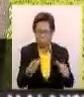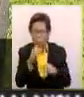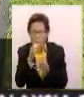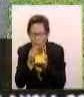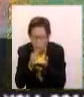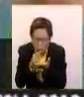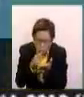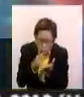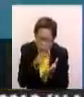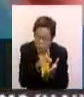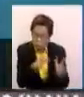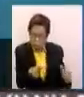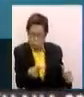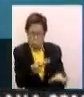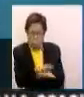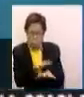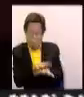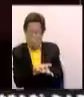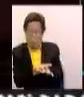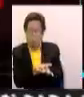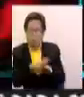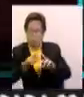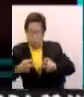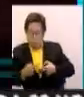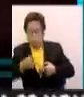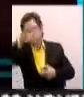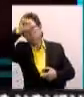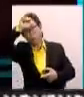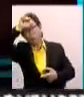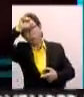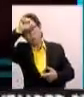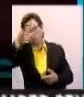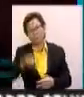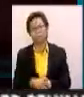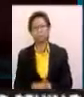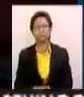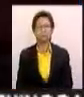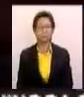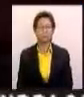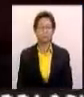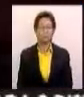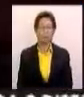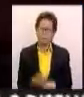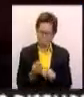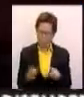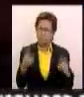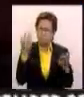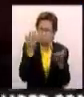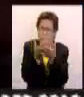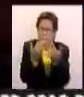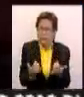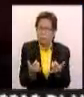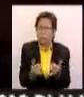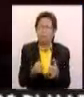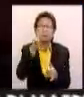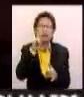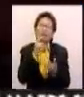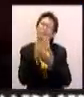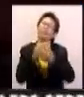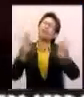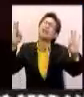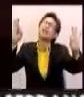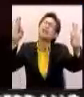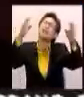dadah adalah kumpulan paling ramai dikesan dijangkiti penyakit tersebut. Namun kini, seks bebas